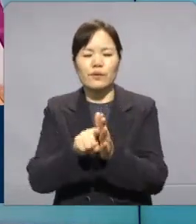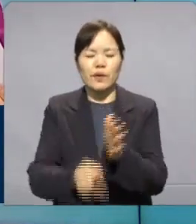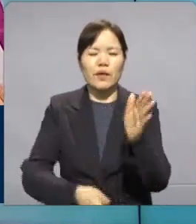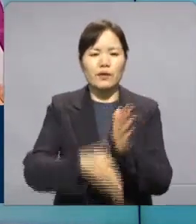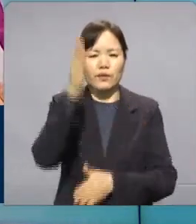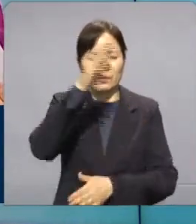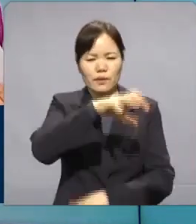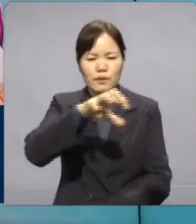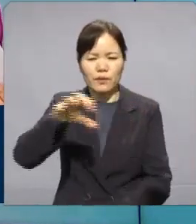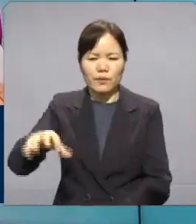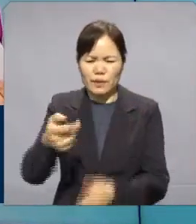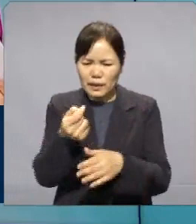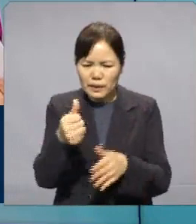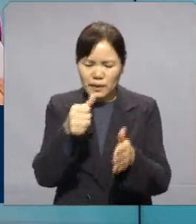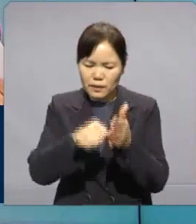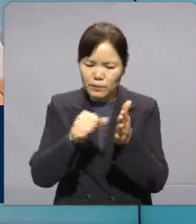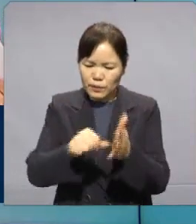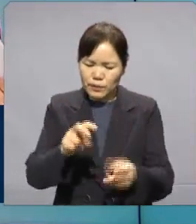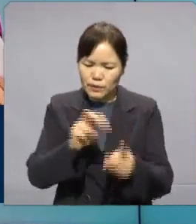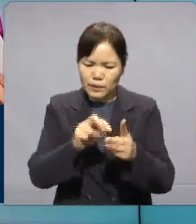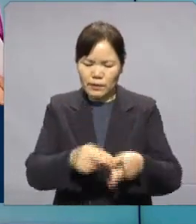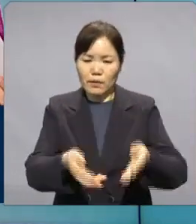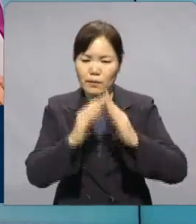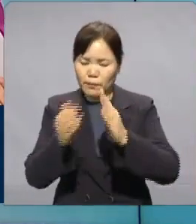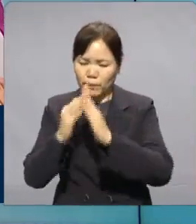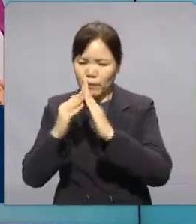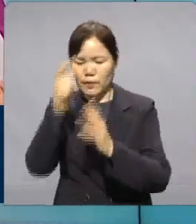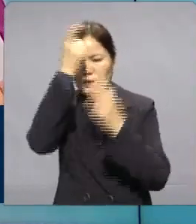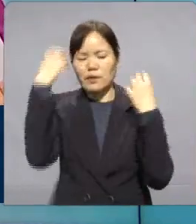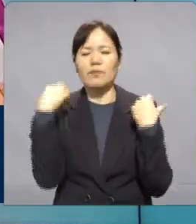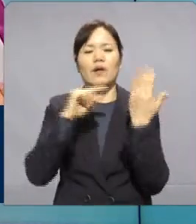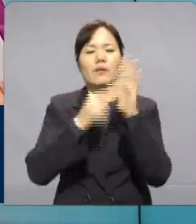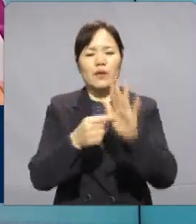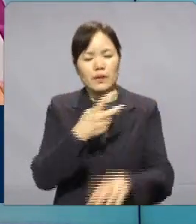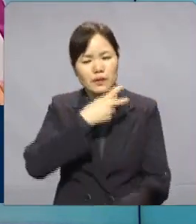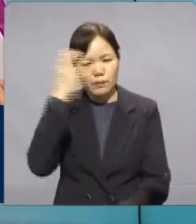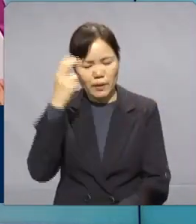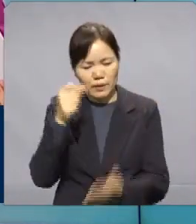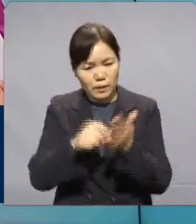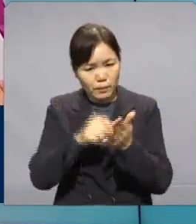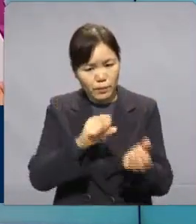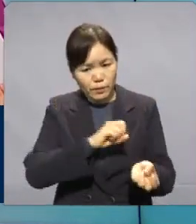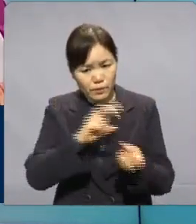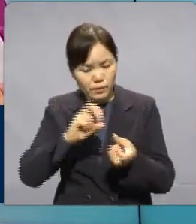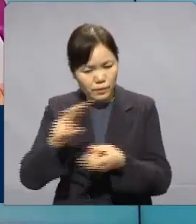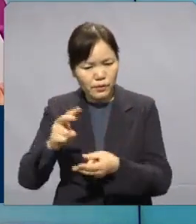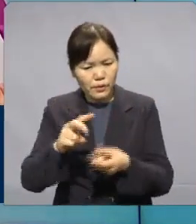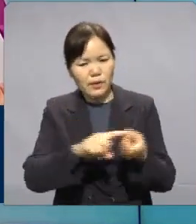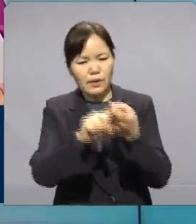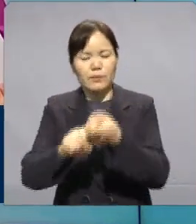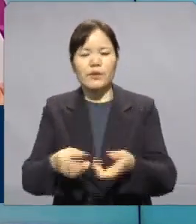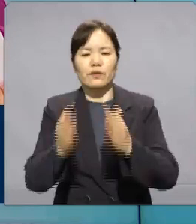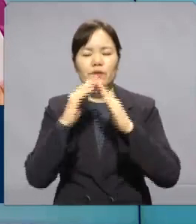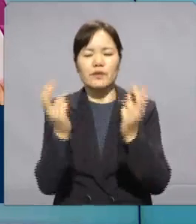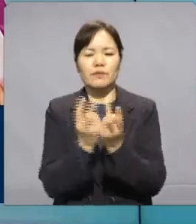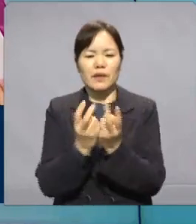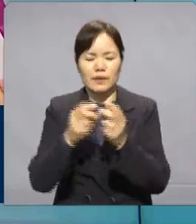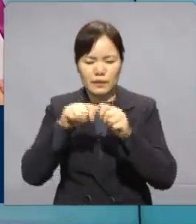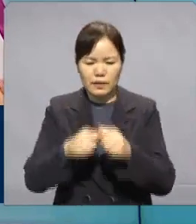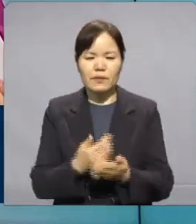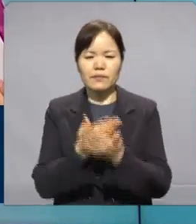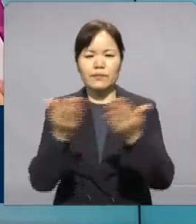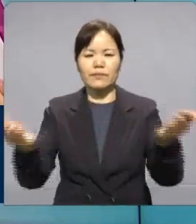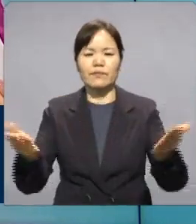곳곳에 소형 물류센터도 들어섰는데요. 정부가 발표한 스마트 물류 인프라 구축 방안, 유성훈 기자가 자세히